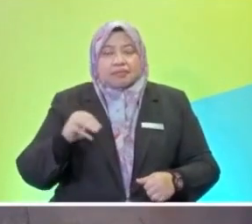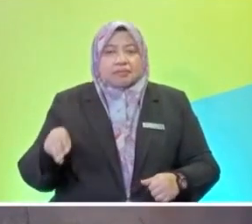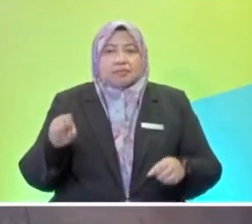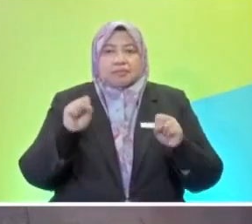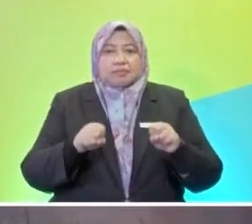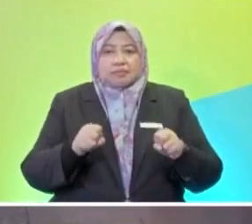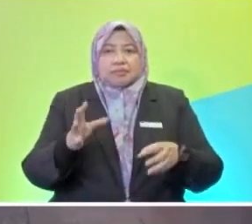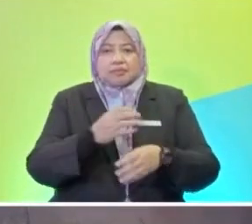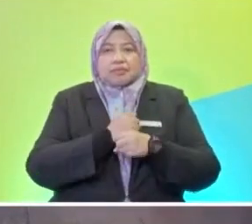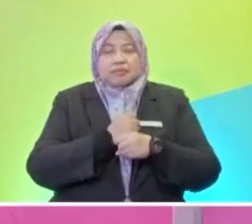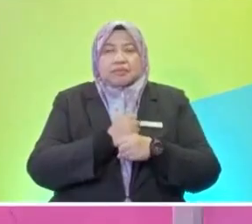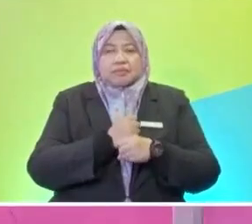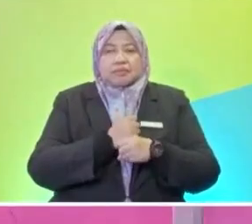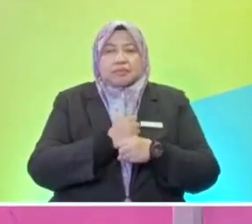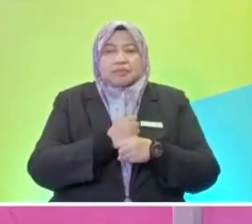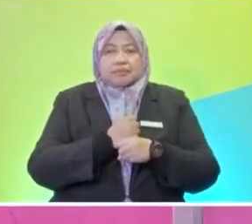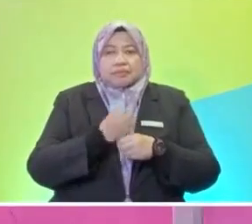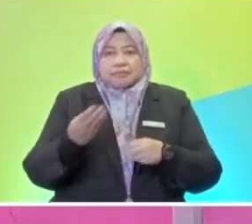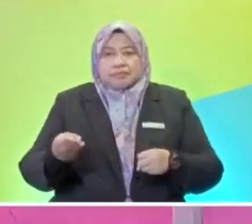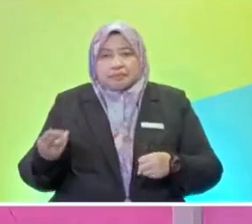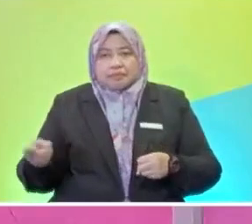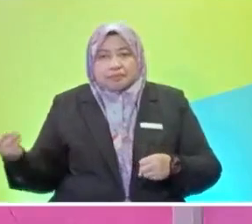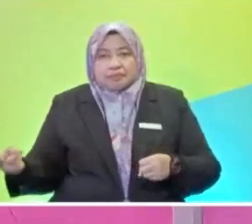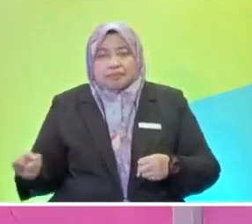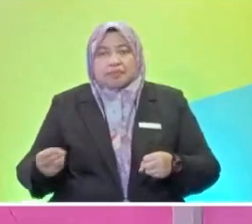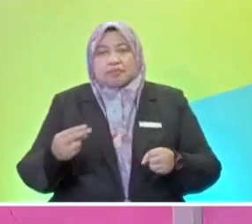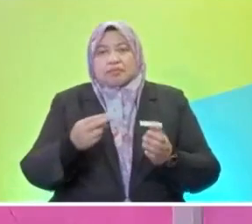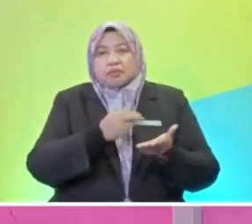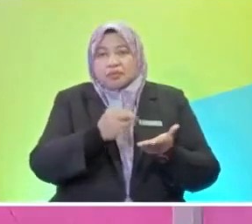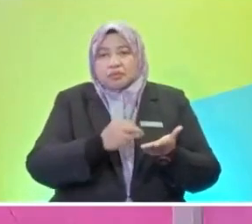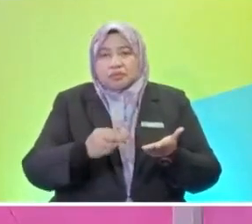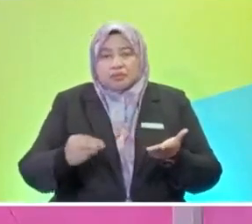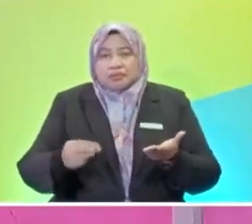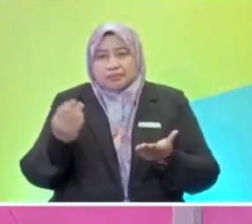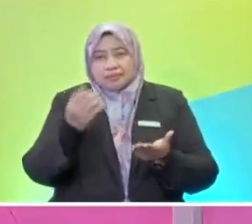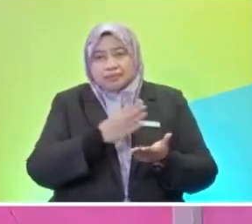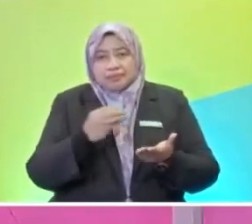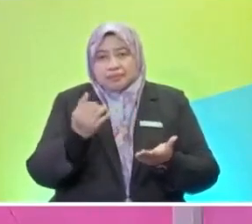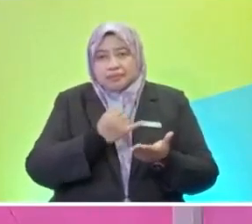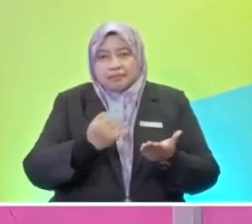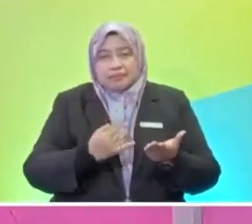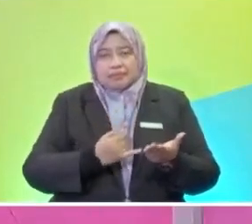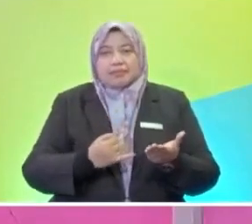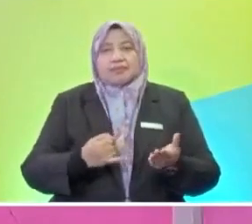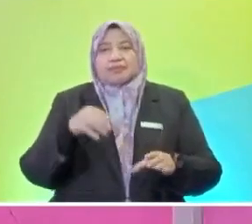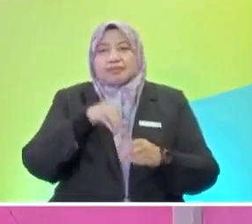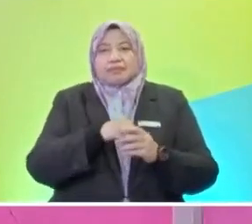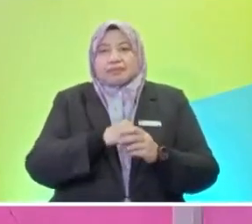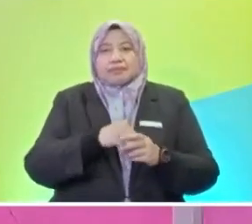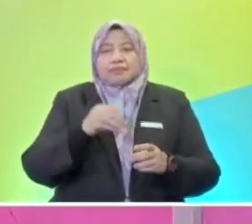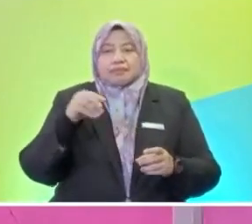mode dapatkan bahan berbentuk nota latihan Interactive di dalam foto delima